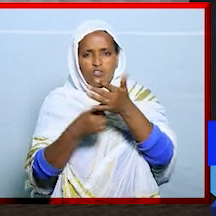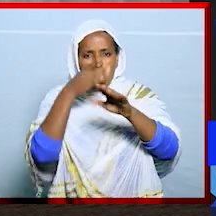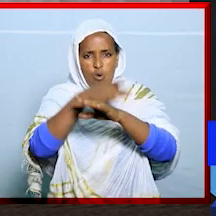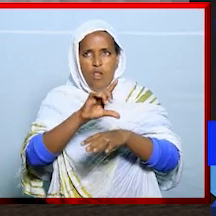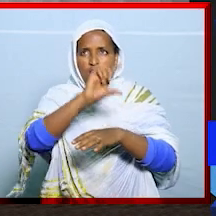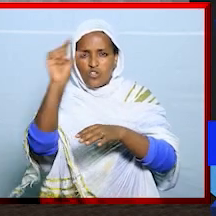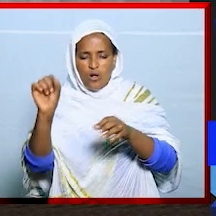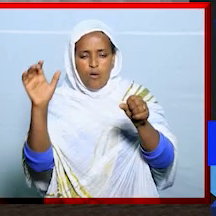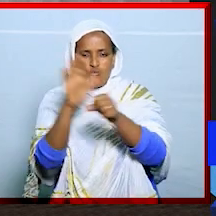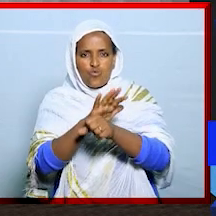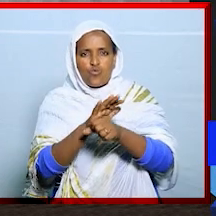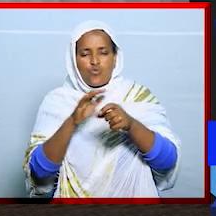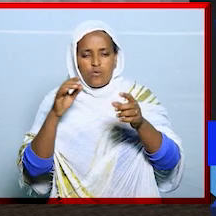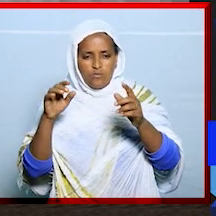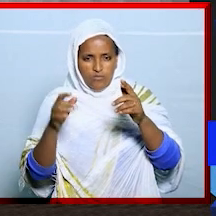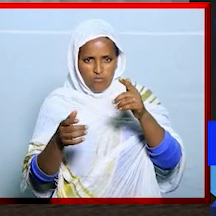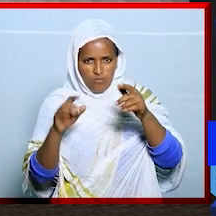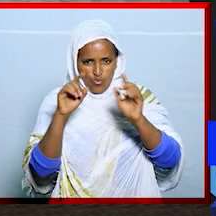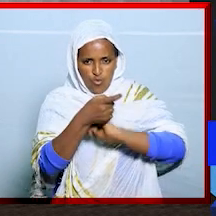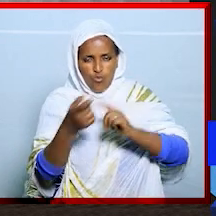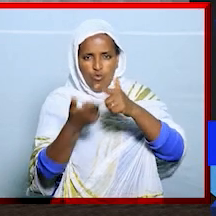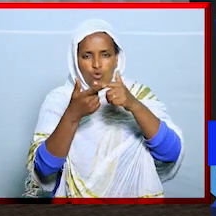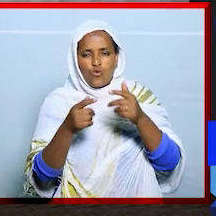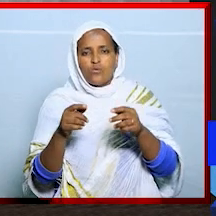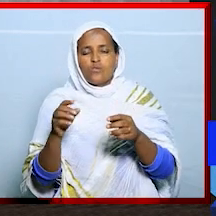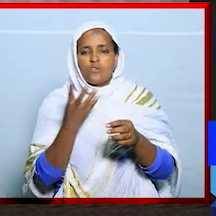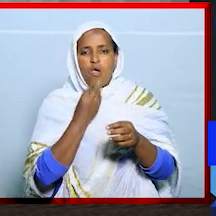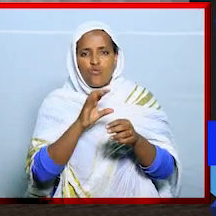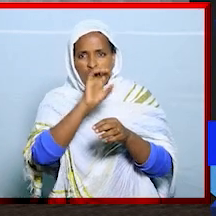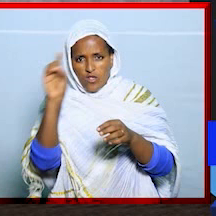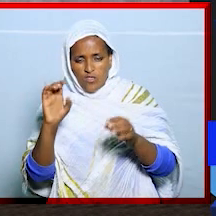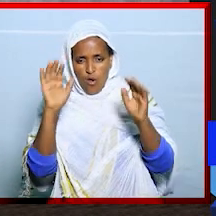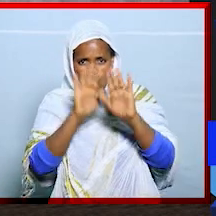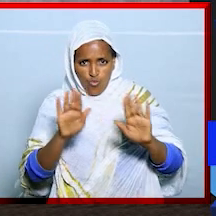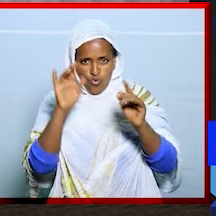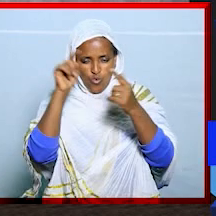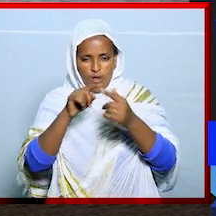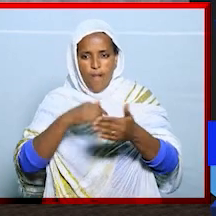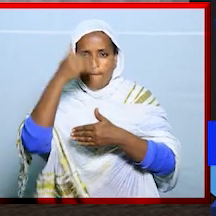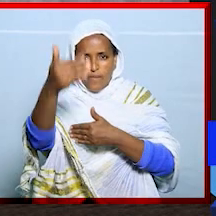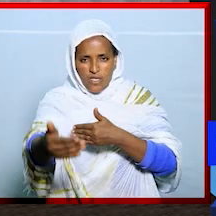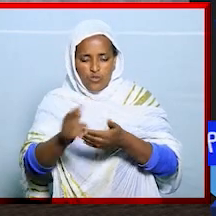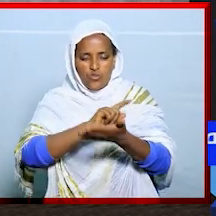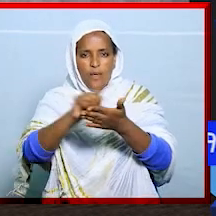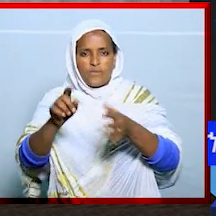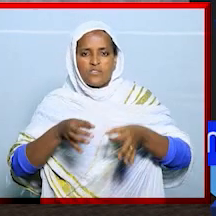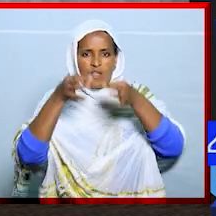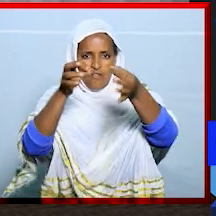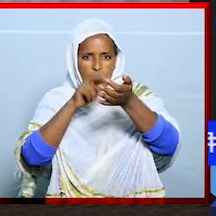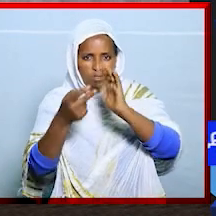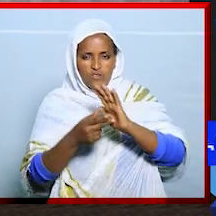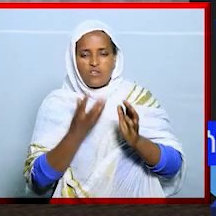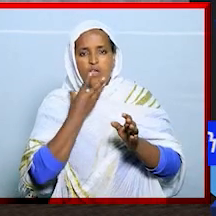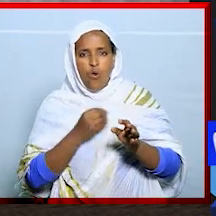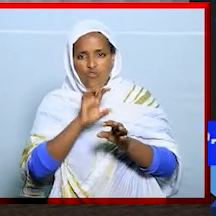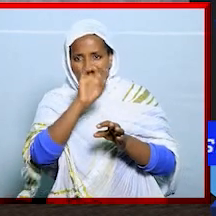በኋላ የምትወጣው ጨረቃ ሙሉ የምትሆነው እሁድ ከሆነ የአይሁድ ፋሲካም እሁድ ከሆነ ወደሚቀጥለው ሳምንት ይተላለፋል ማለት ነው ትንሣኤ።